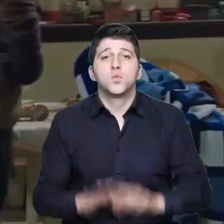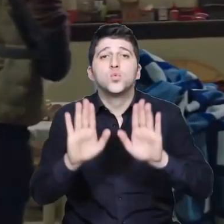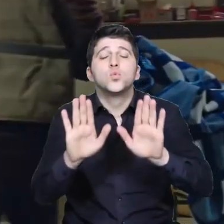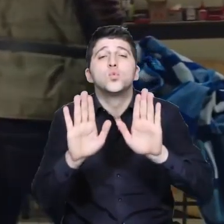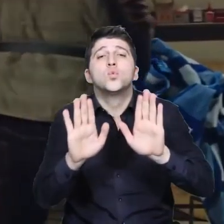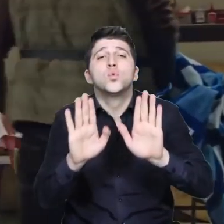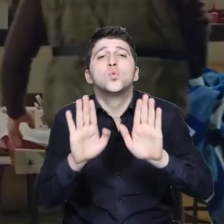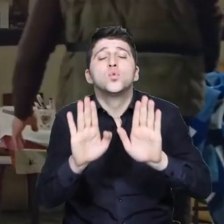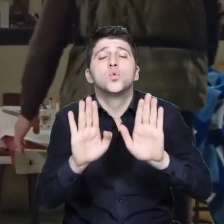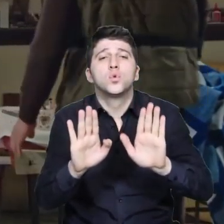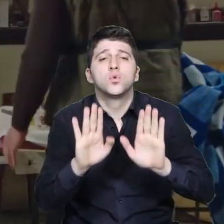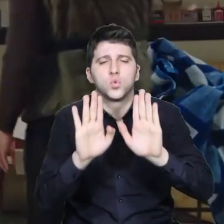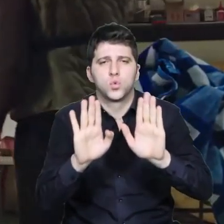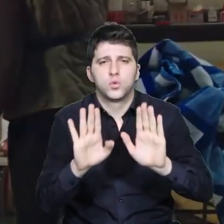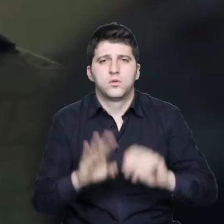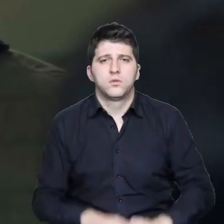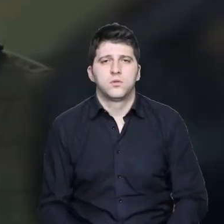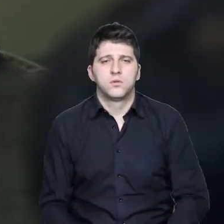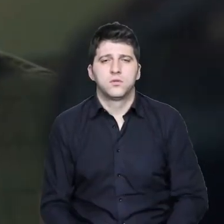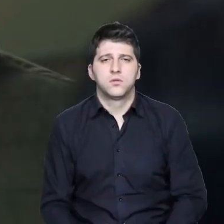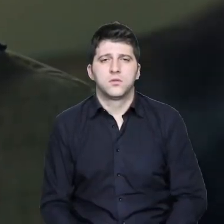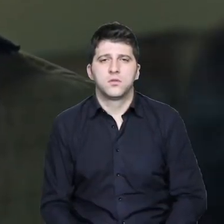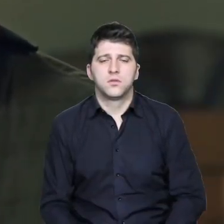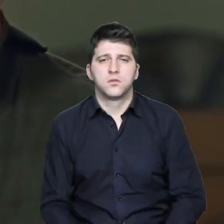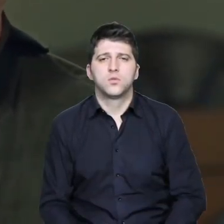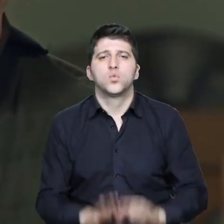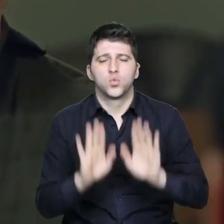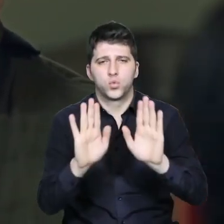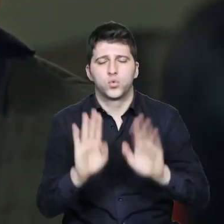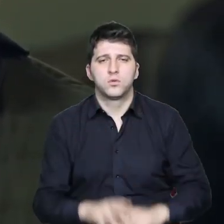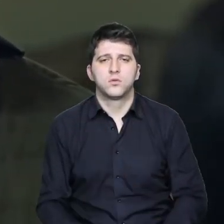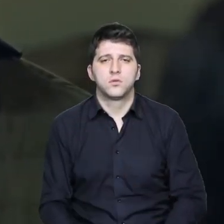Durun, dur, durun, durun, durun, durun. Durun.